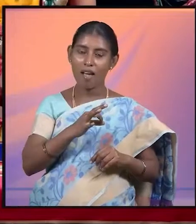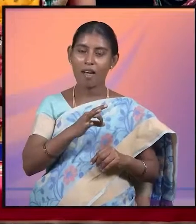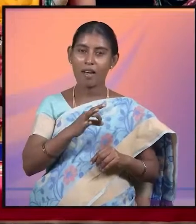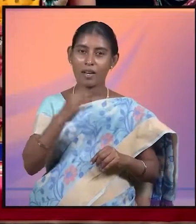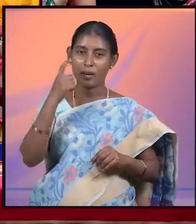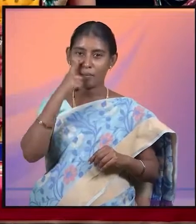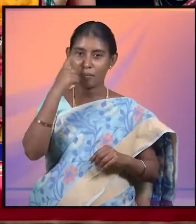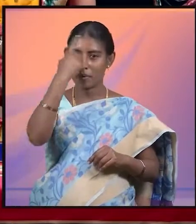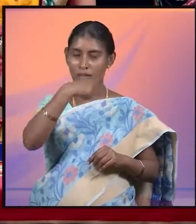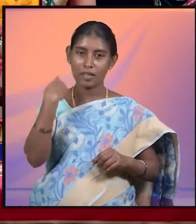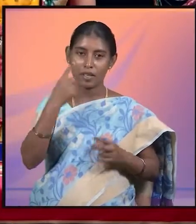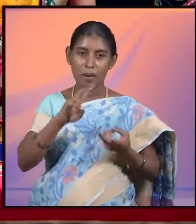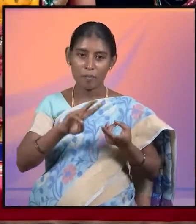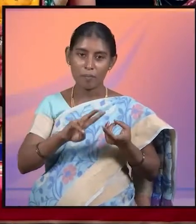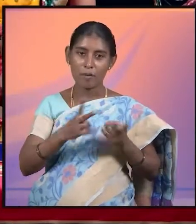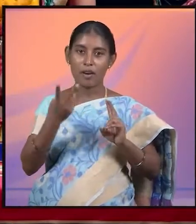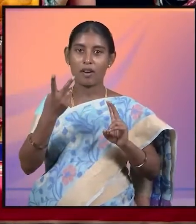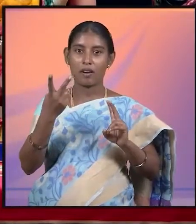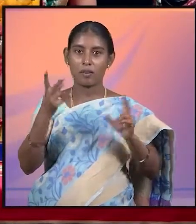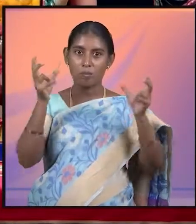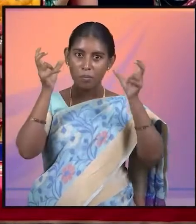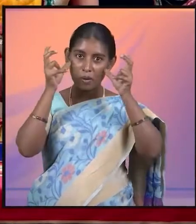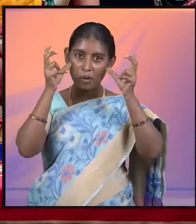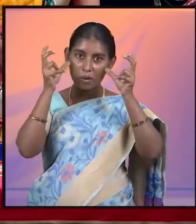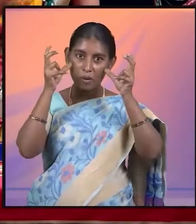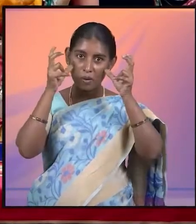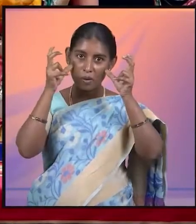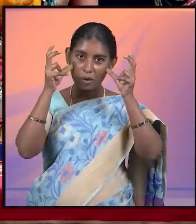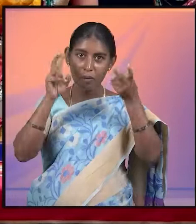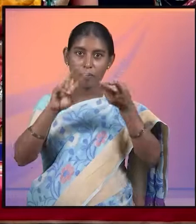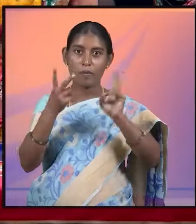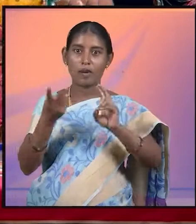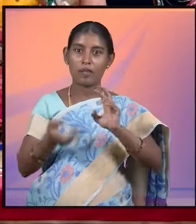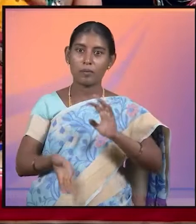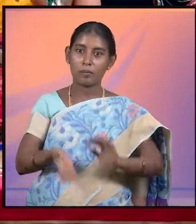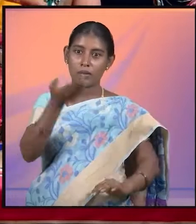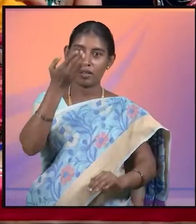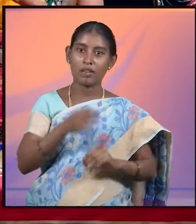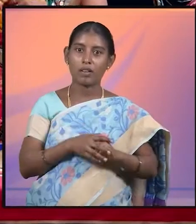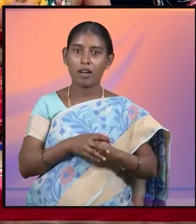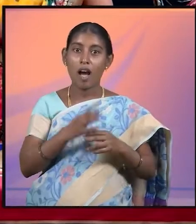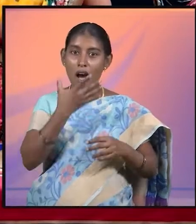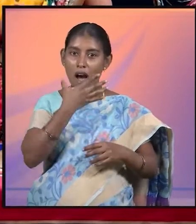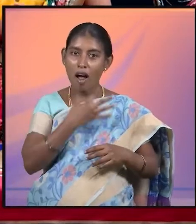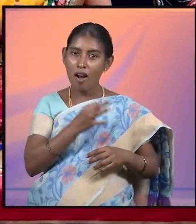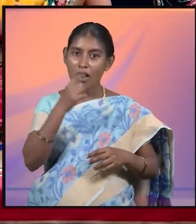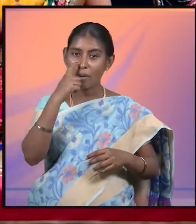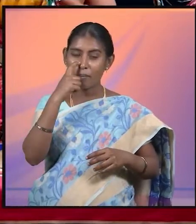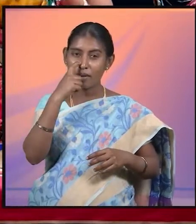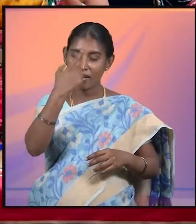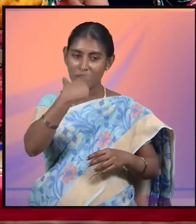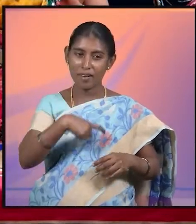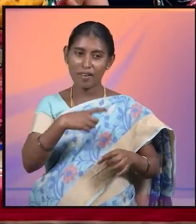பெண்ணுருவத்தை விட்டுட்டு பேயுருவை எடுத்து கைலாய நோக்கி போறாங்க. இருங்க இருங்க, அழகான